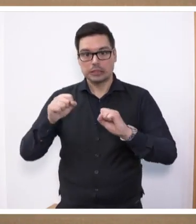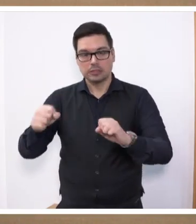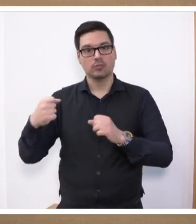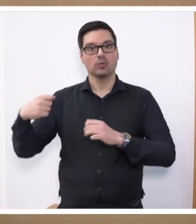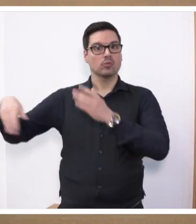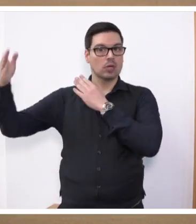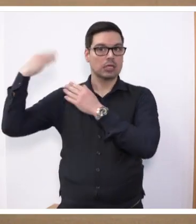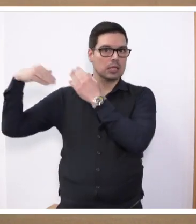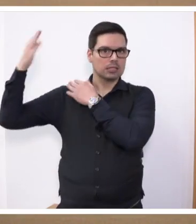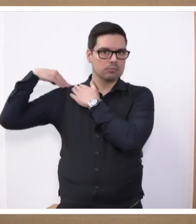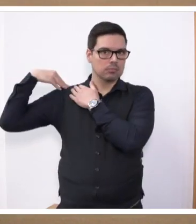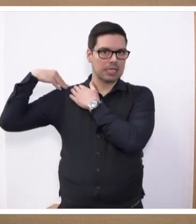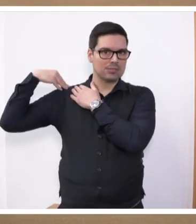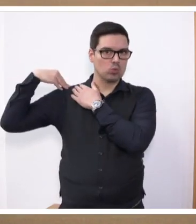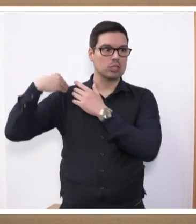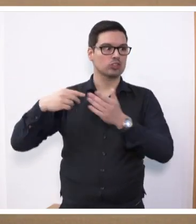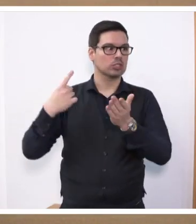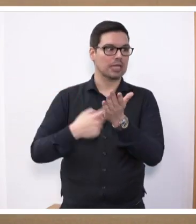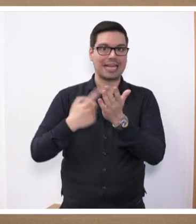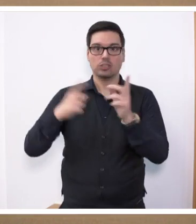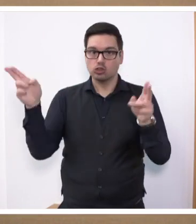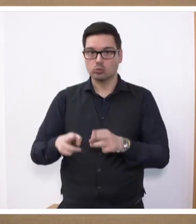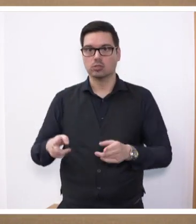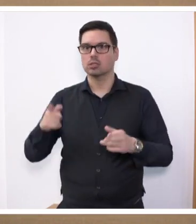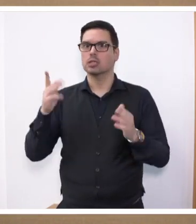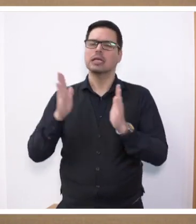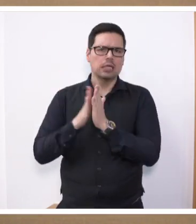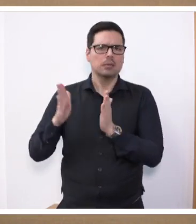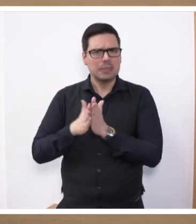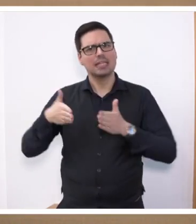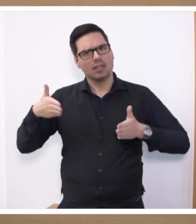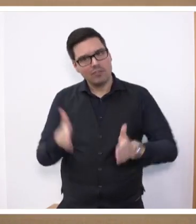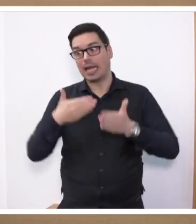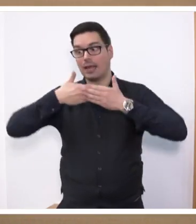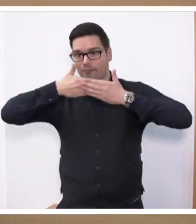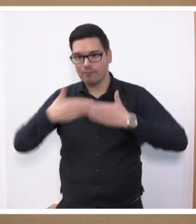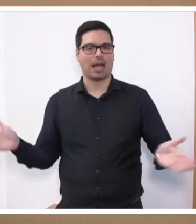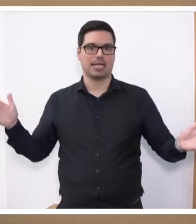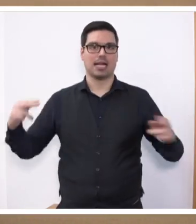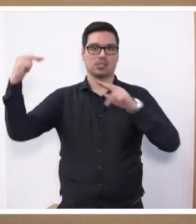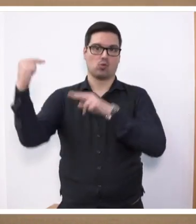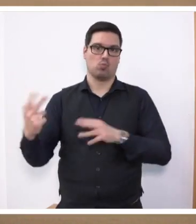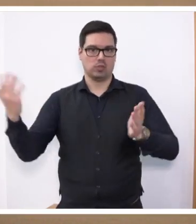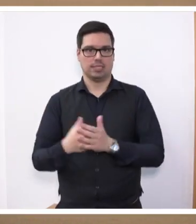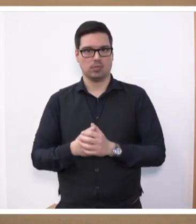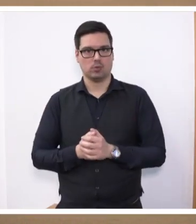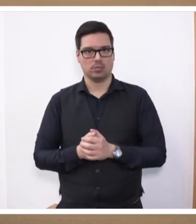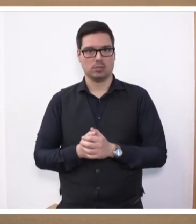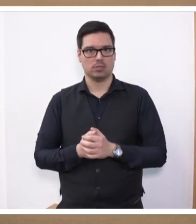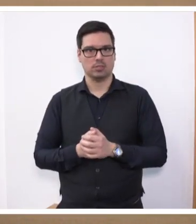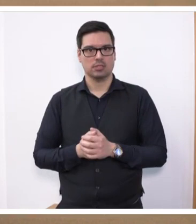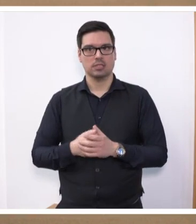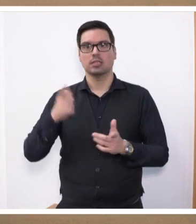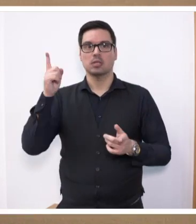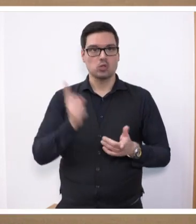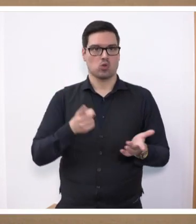der Saar-Kommunen tatsächlich einzusetzen. Machen Sie wirklich bitte den Weg frei. Auch als Opposition kann und sollte